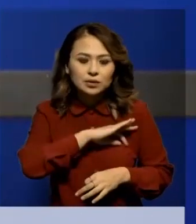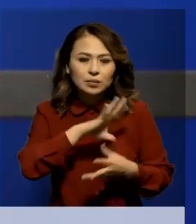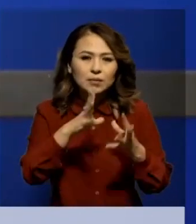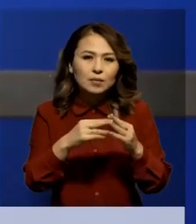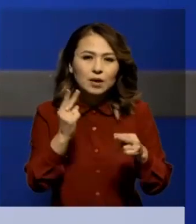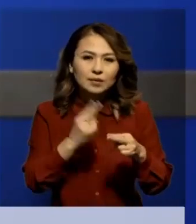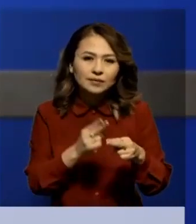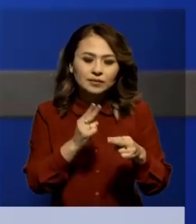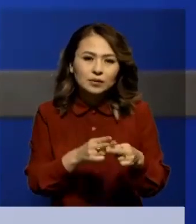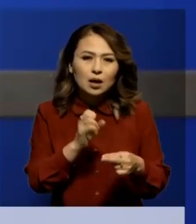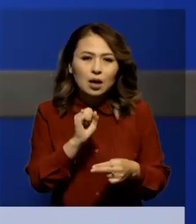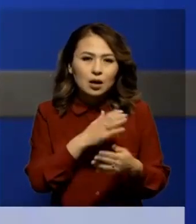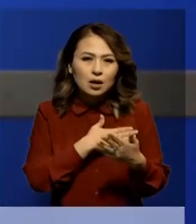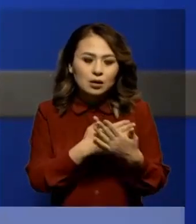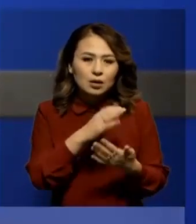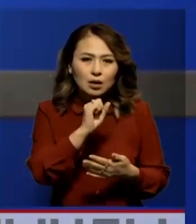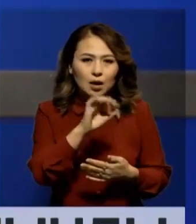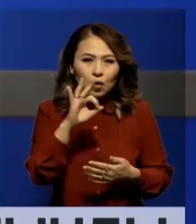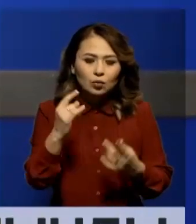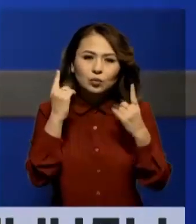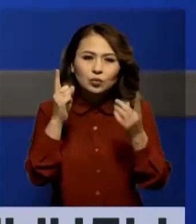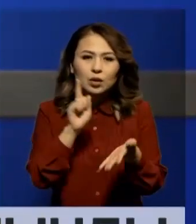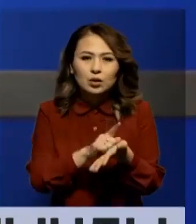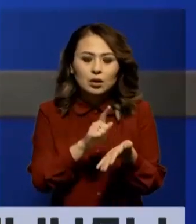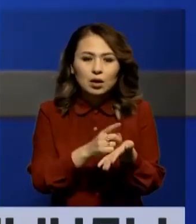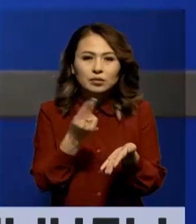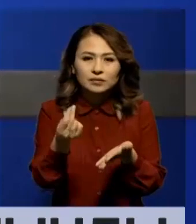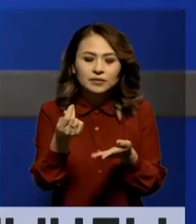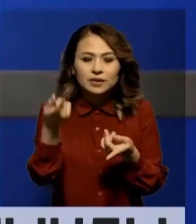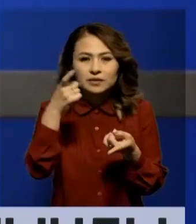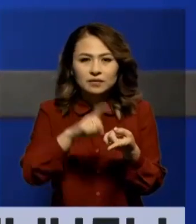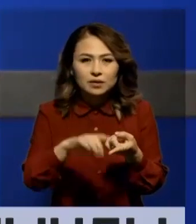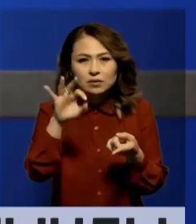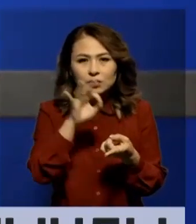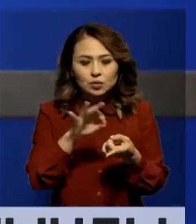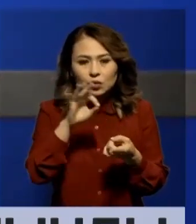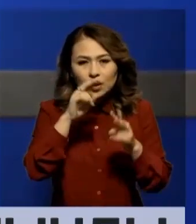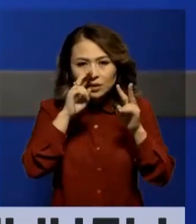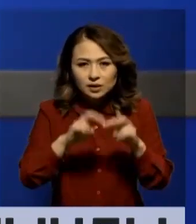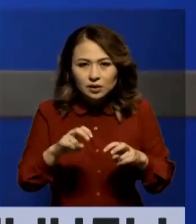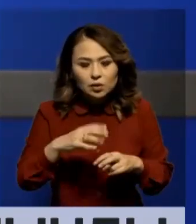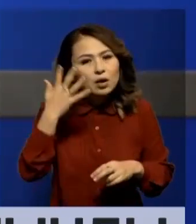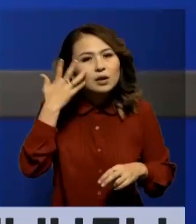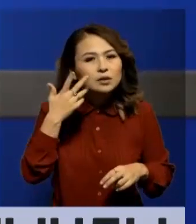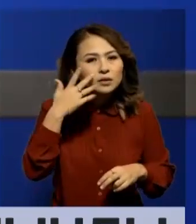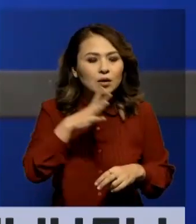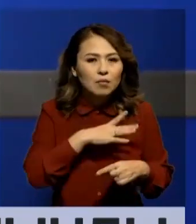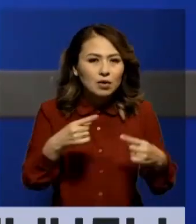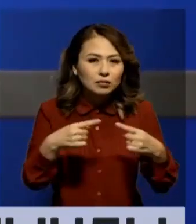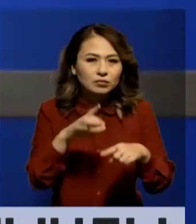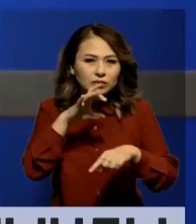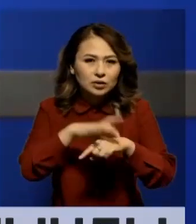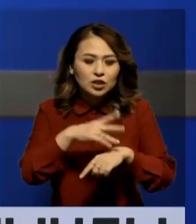ArcelorMittal Теміртау акционерлік қоғам әрі салық төлеушілерге қатысты жүргізіп жатқан салықтық тексеру кезінде анықтады. Осы